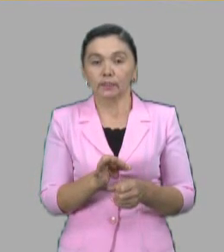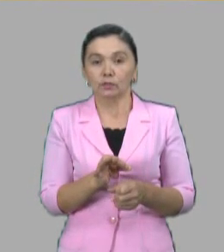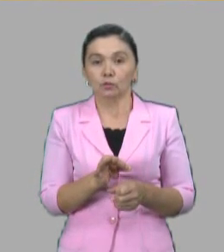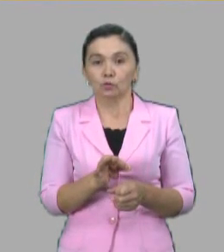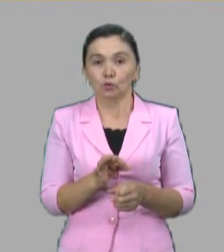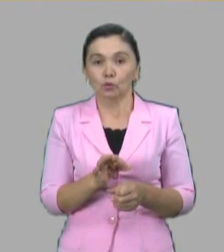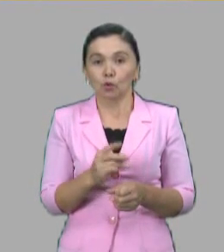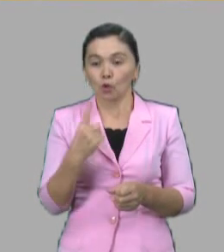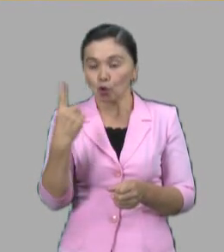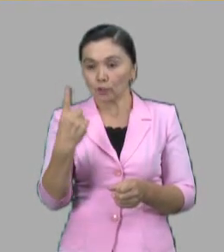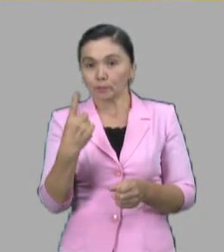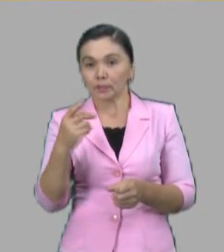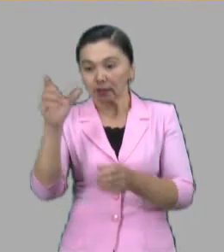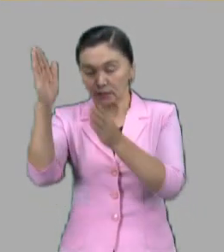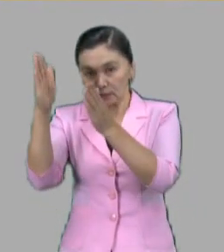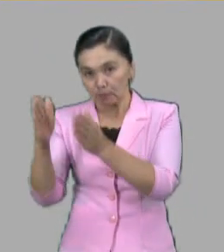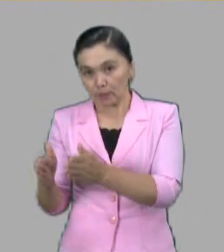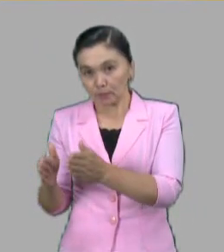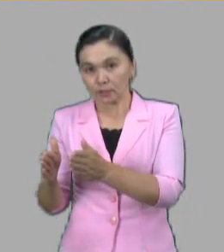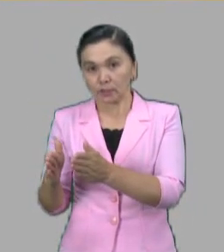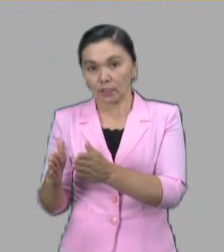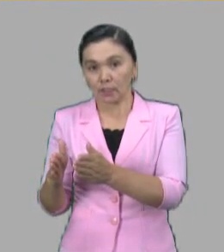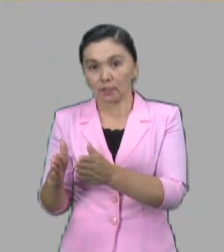биринчи мамычада